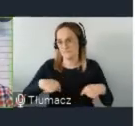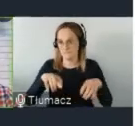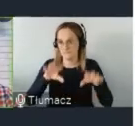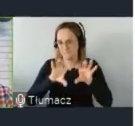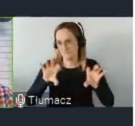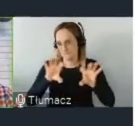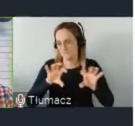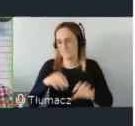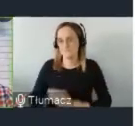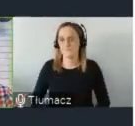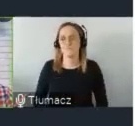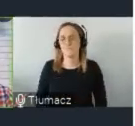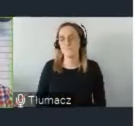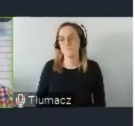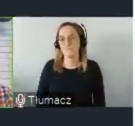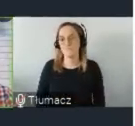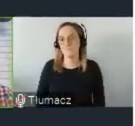oglądaniu.